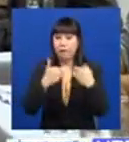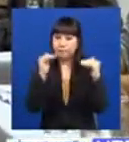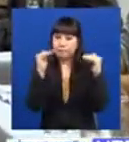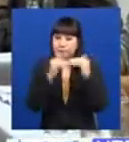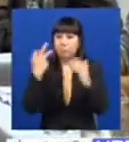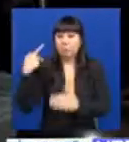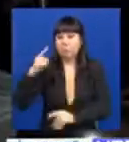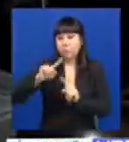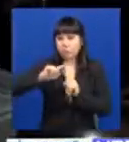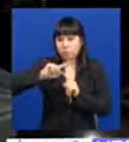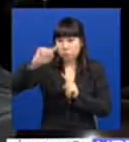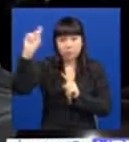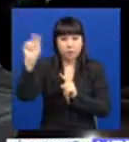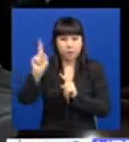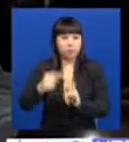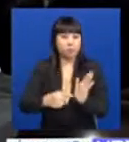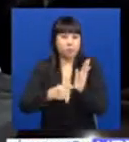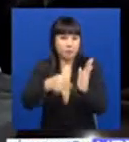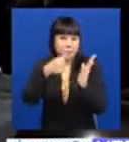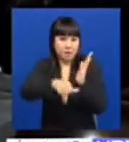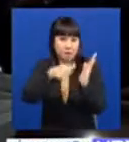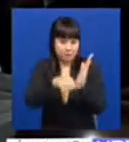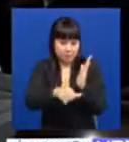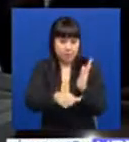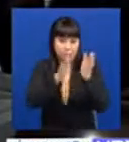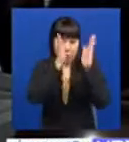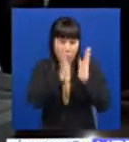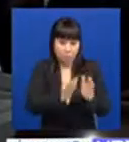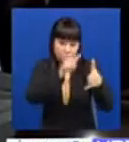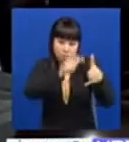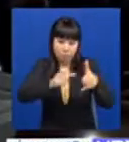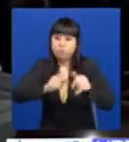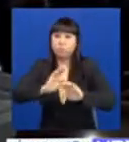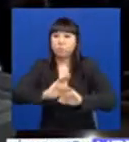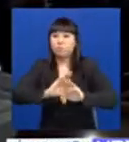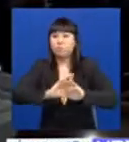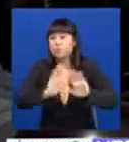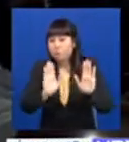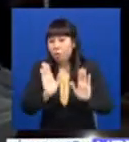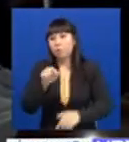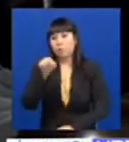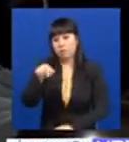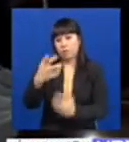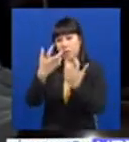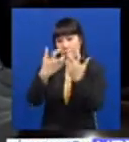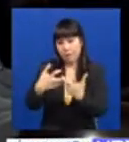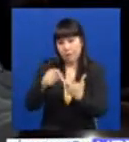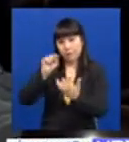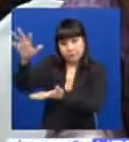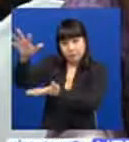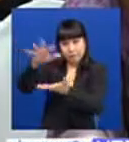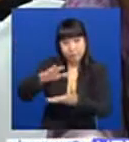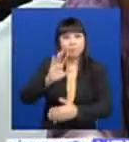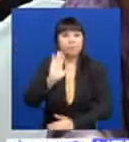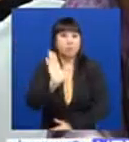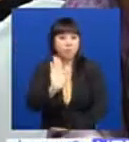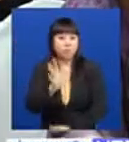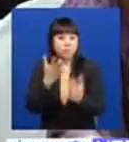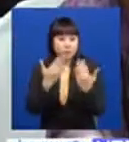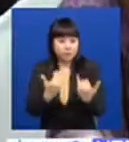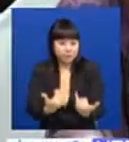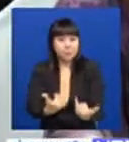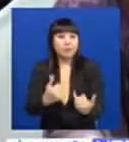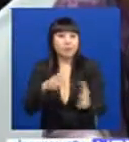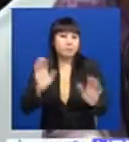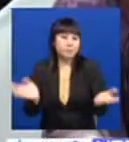ประโยชน์สูงสุดค่ะเช่นยกเว้นภาษีเงินได้นิติบุคคลยกเว้นอากรค่ะเข้าเครื่องจักรรวมทั้งยังมีมาตรการส่งเสริม